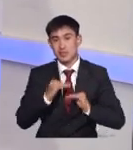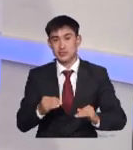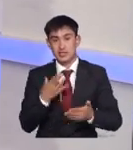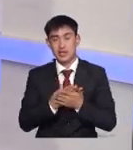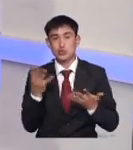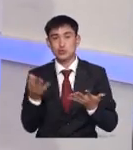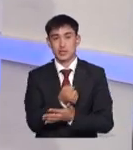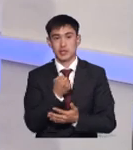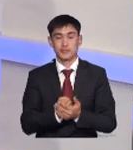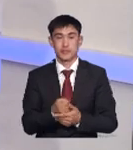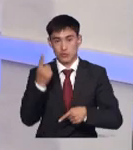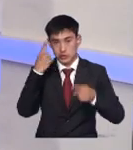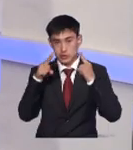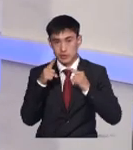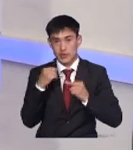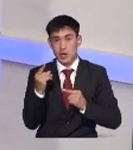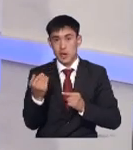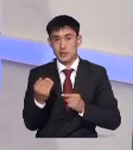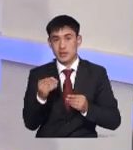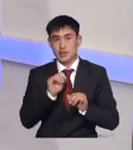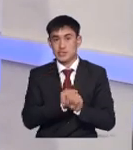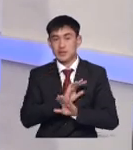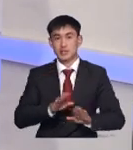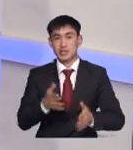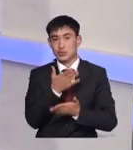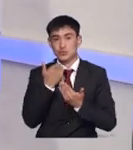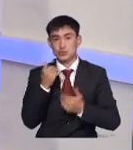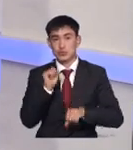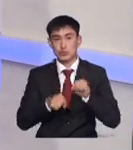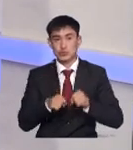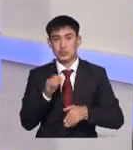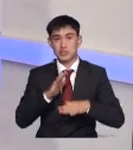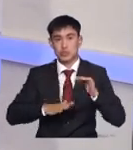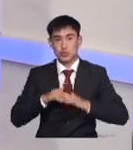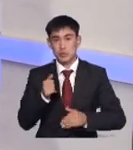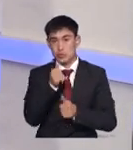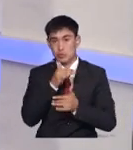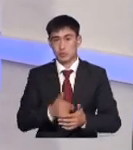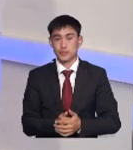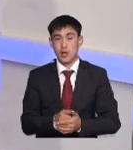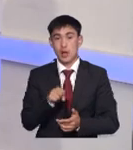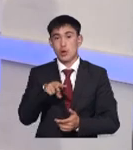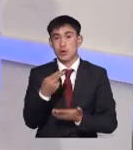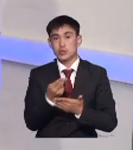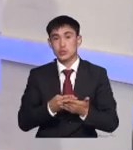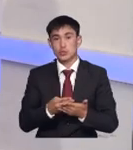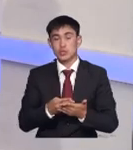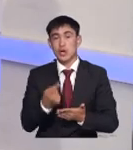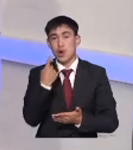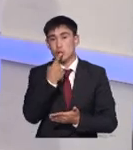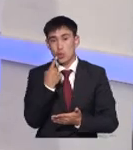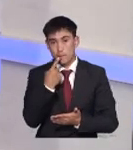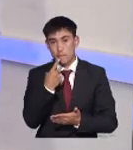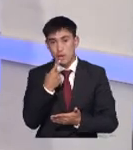делает определённые успехи в творчестве причём её не останавливает даже отсутствие Возможности делать это руками Алуа рисует держа кисть